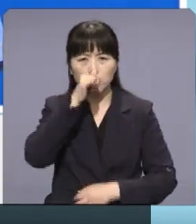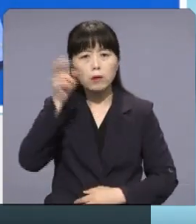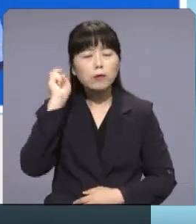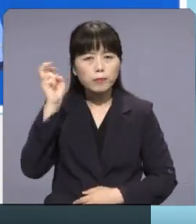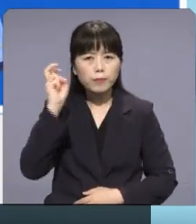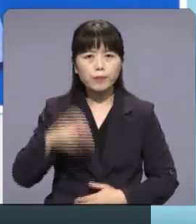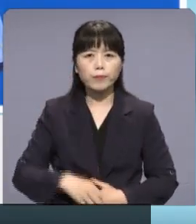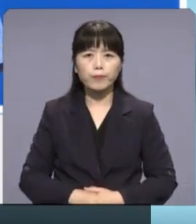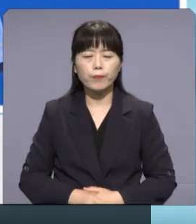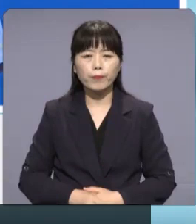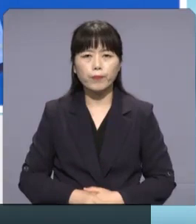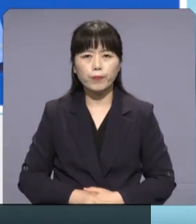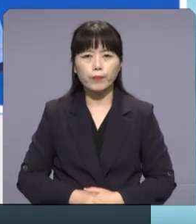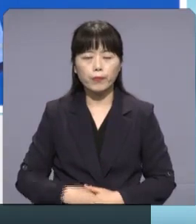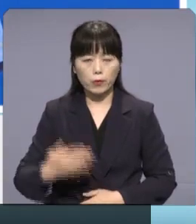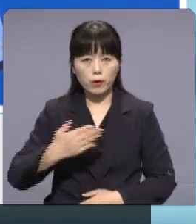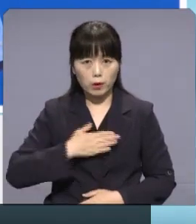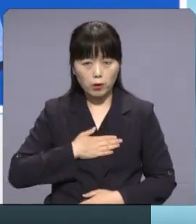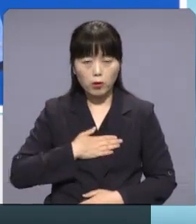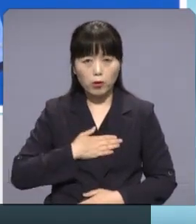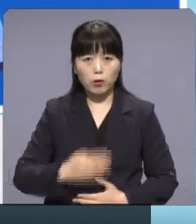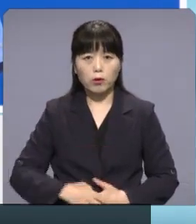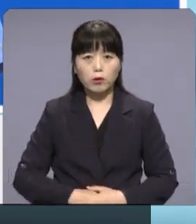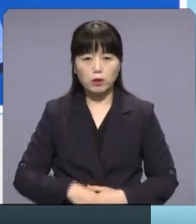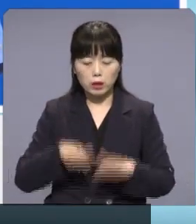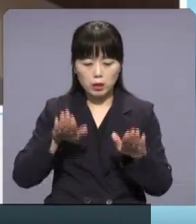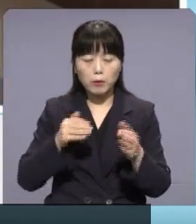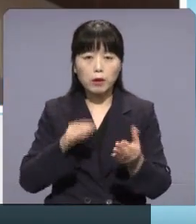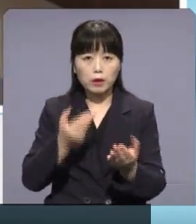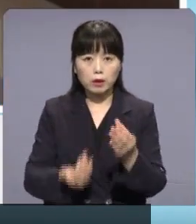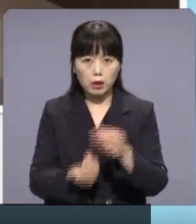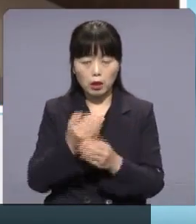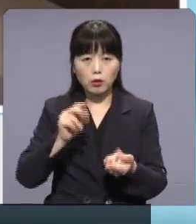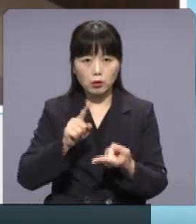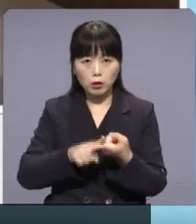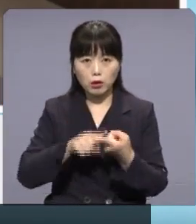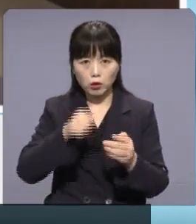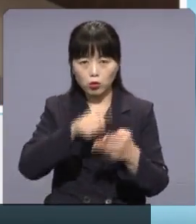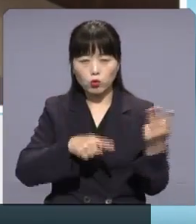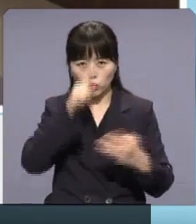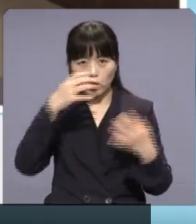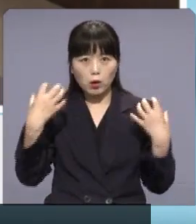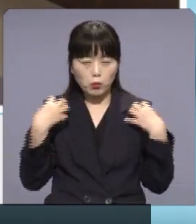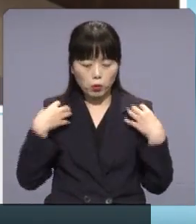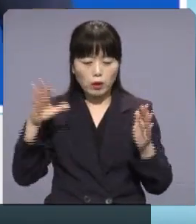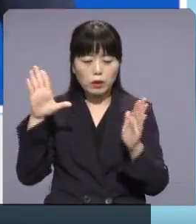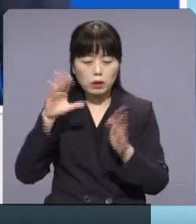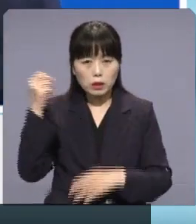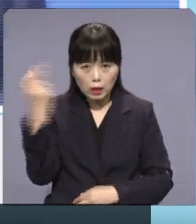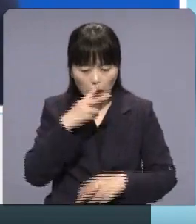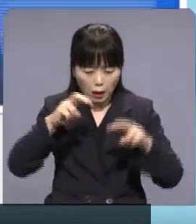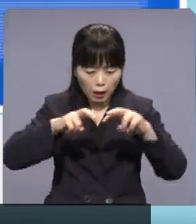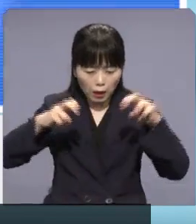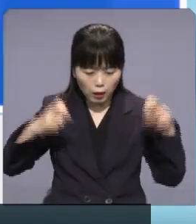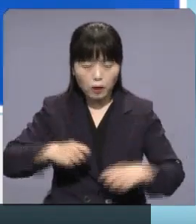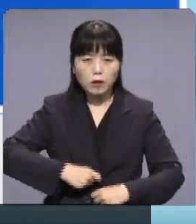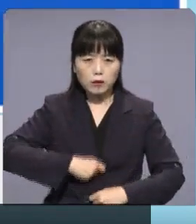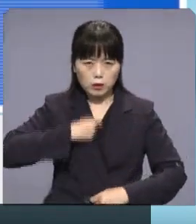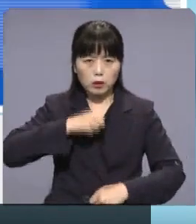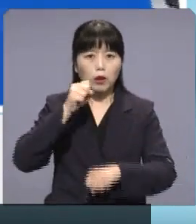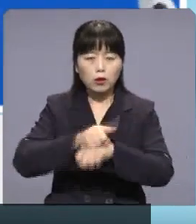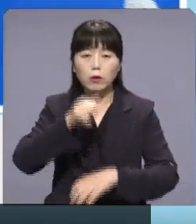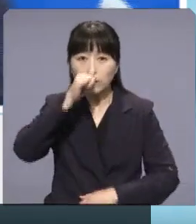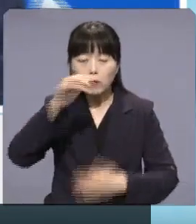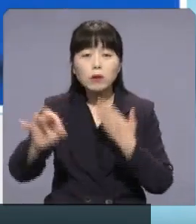없잖아요. 그래서 저는 만약에 이번 사건에 대해서 윤석열 정부가 진짜 다시 들여다보겠다고 하는 진정성이 있었다면